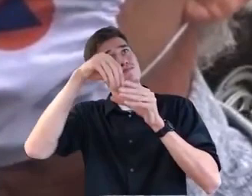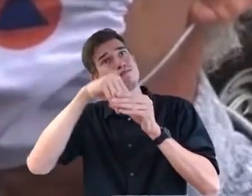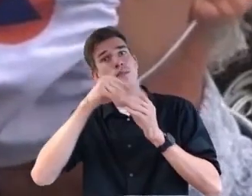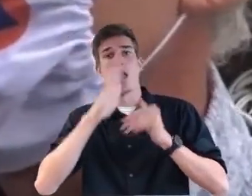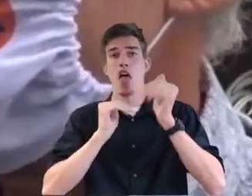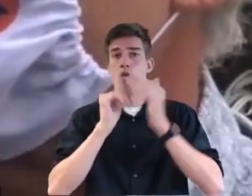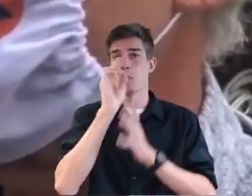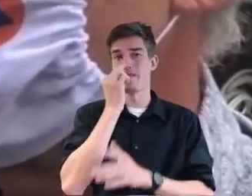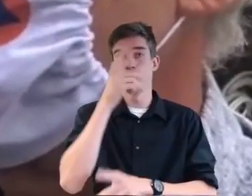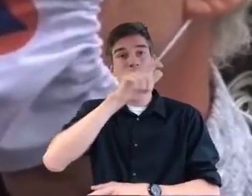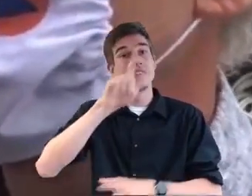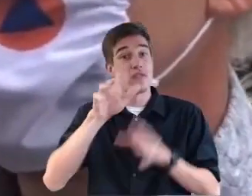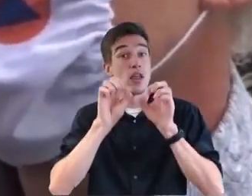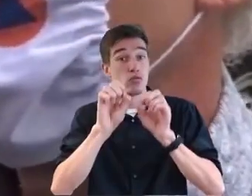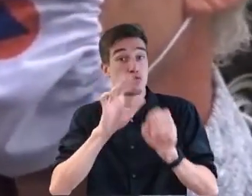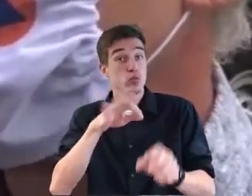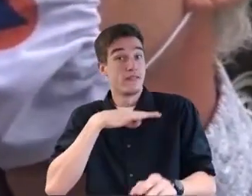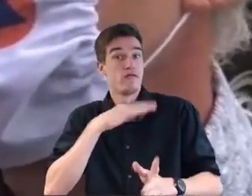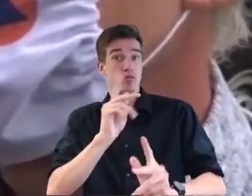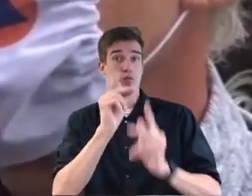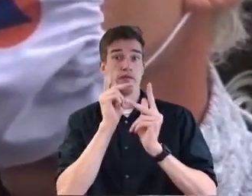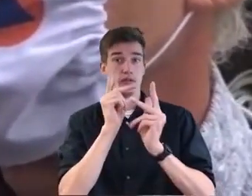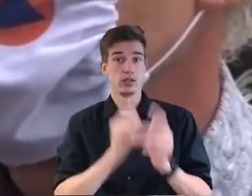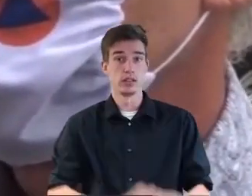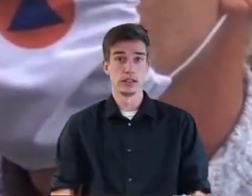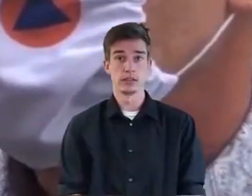für den Zivilschutz und den Erstangriff bei einem Brand.